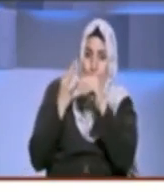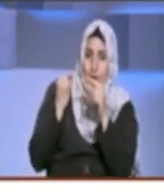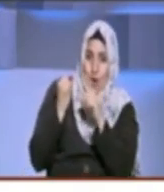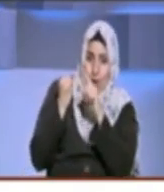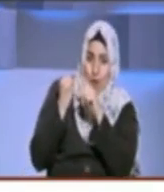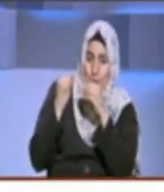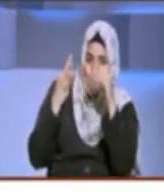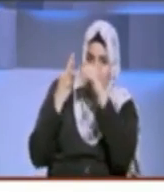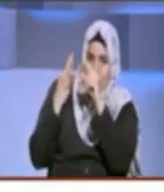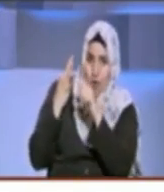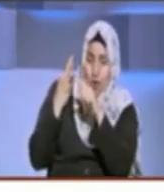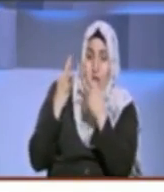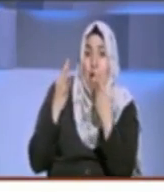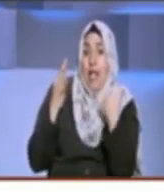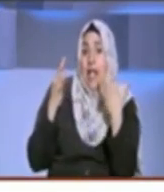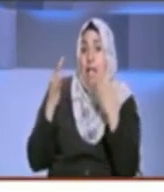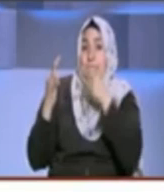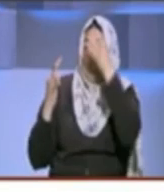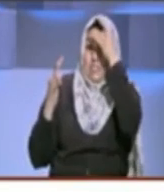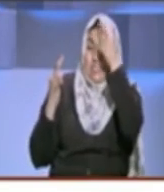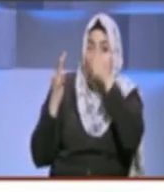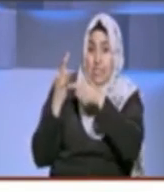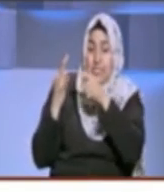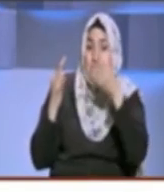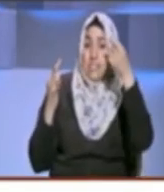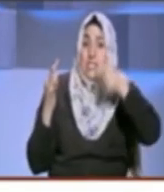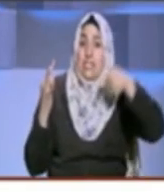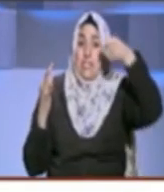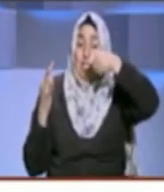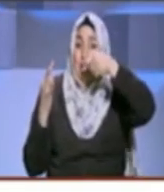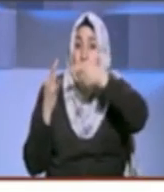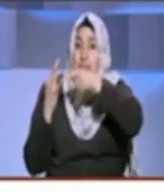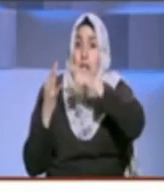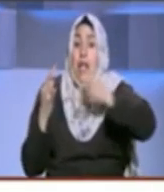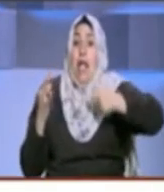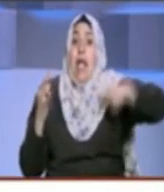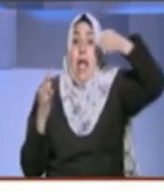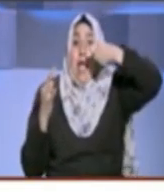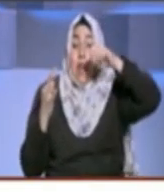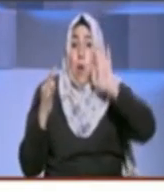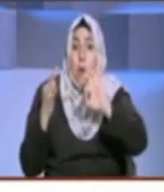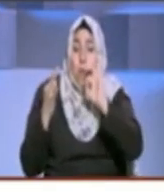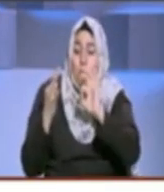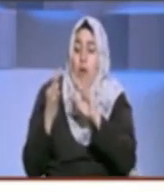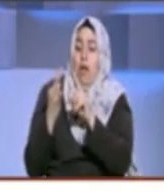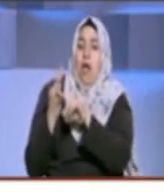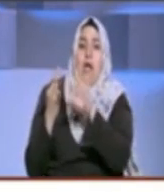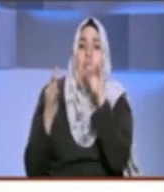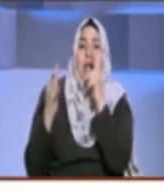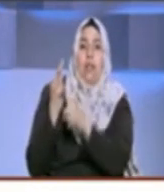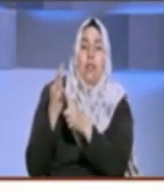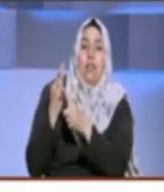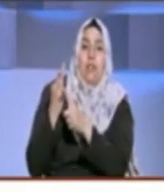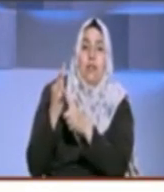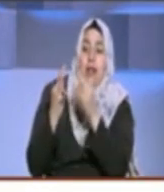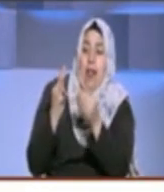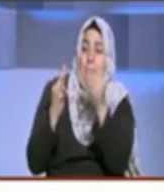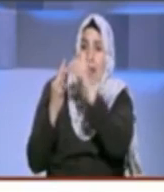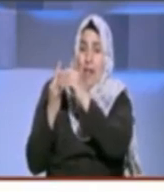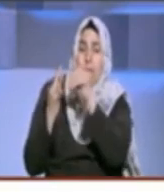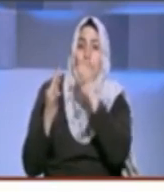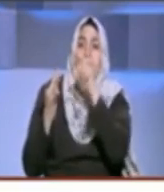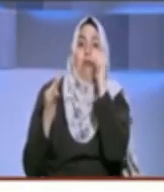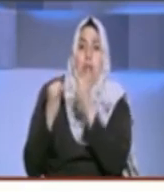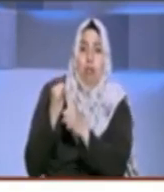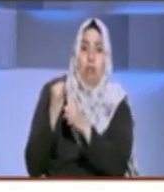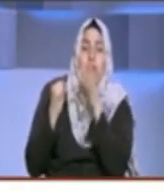التقييم مش هننتقل للمرحلة الثانية، فهي متوقفة على التقييم والأساس. طبعا لسه الصورة مش واضحة تماما عن